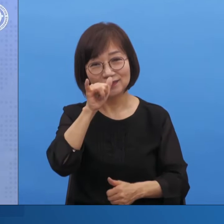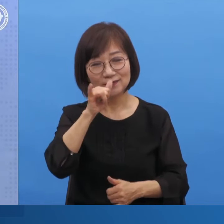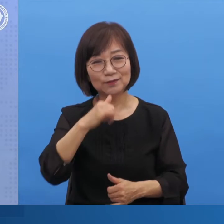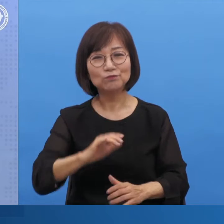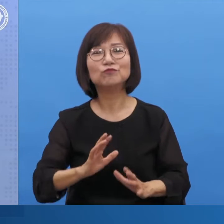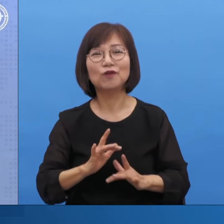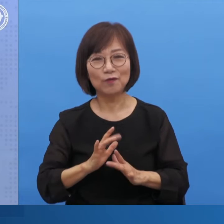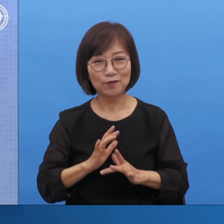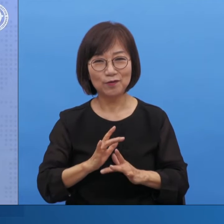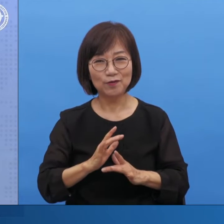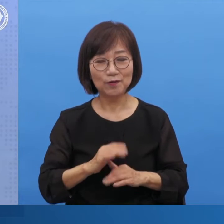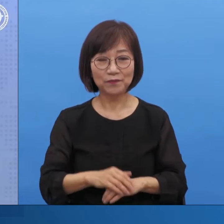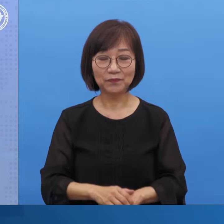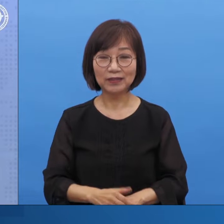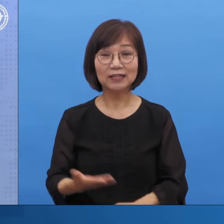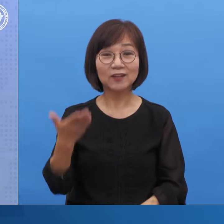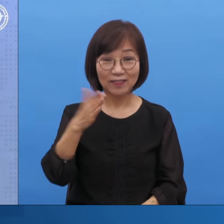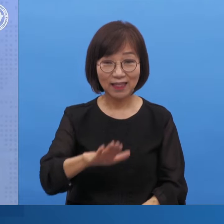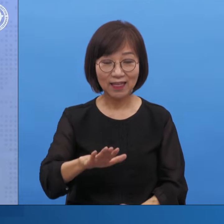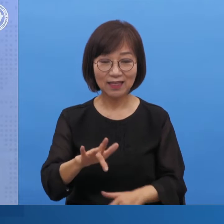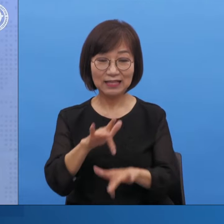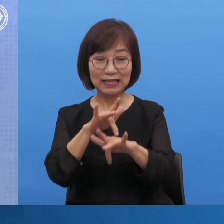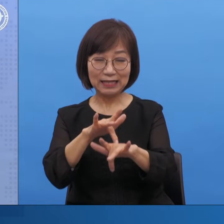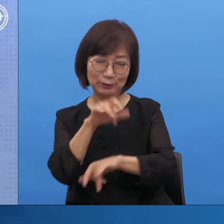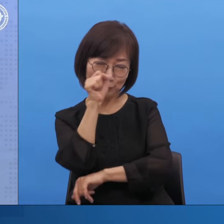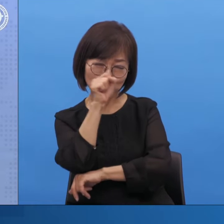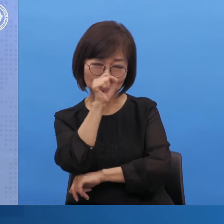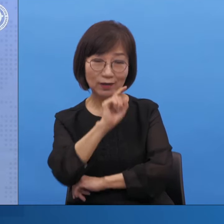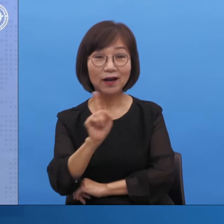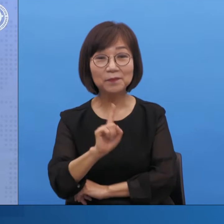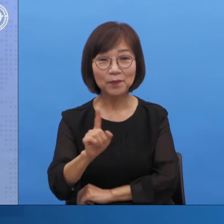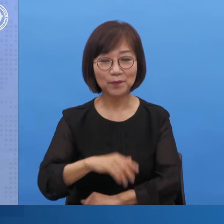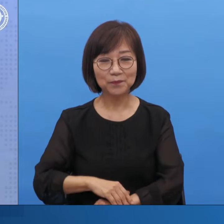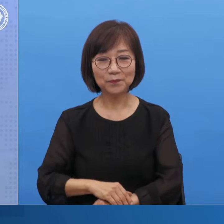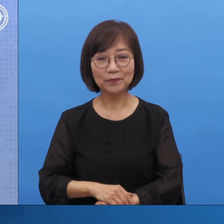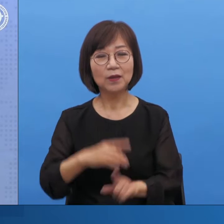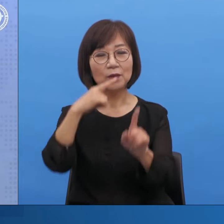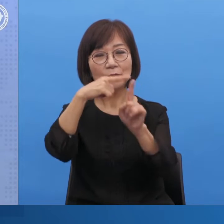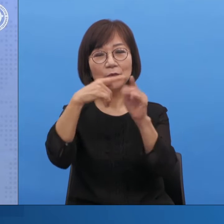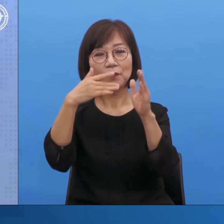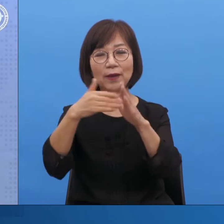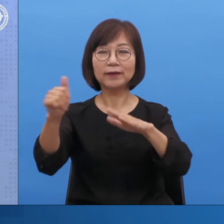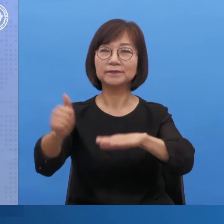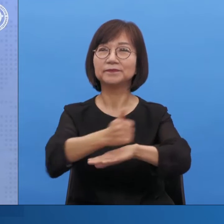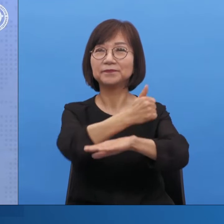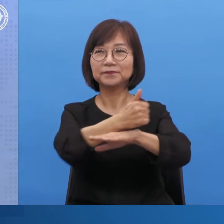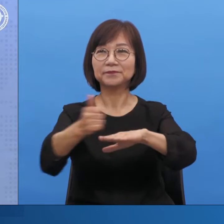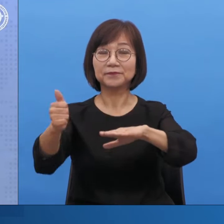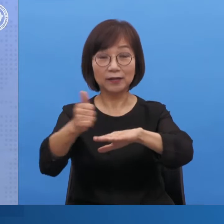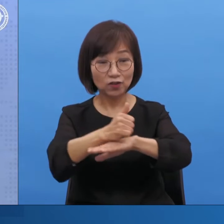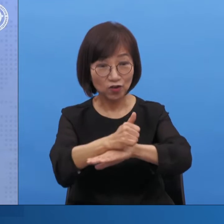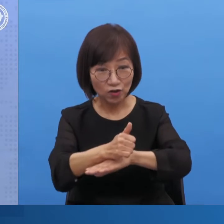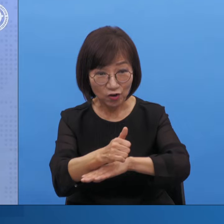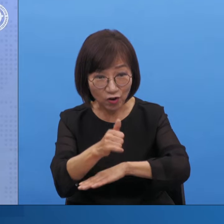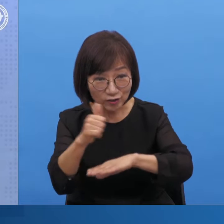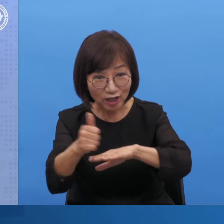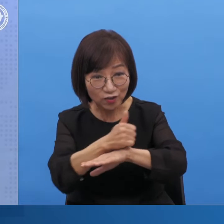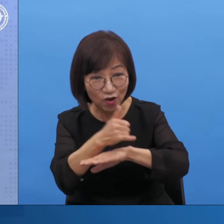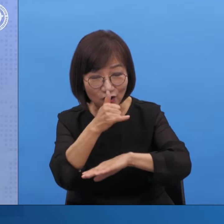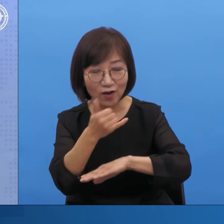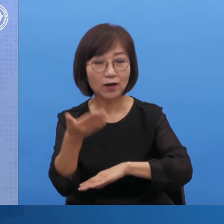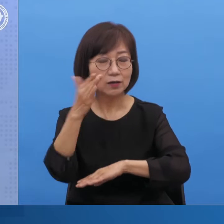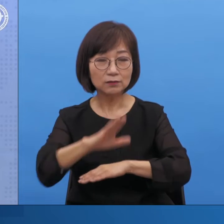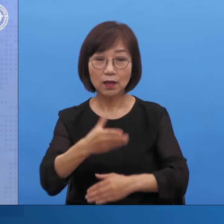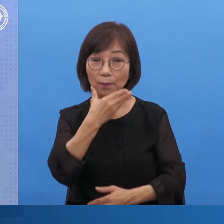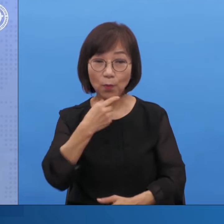사단이 제일 좋아하는 게 뭔가 하니까요 교회 다니는 사람이 복음 같이 모르는 거 너무 좋아하는 겁니다. But what is it that Satan likes the most? He